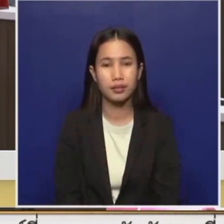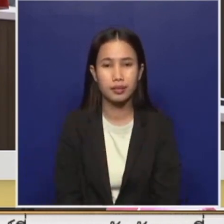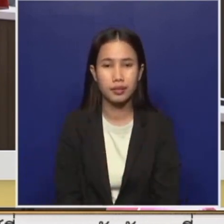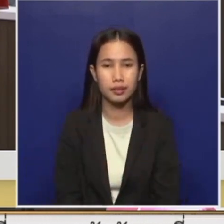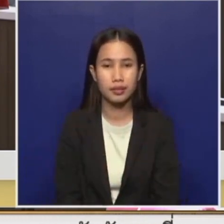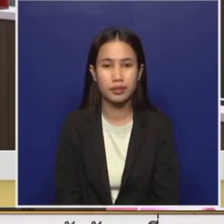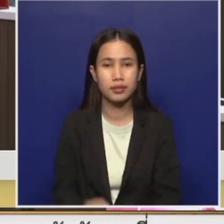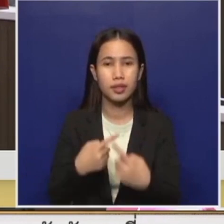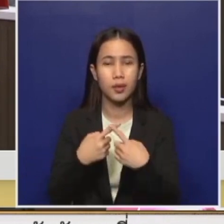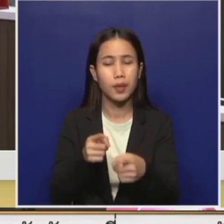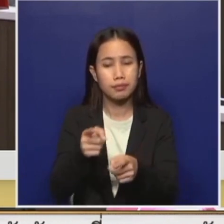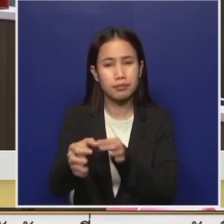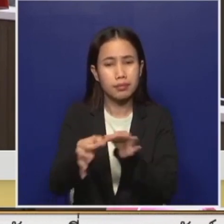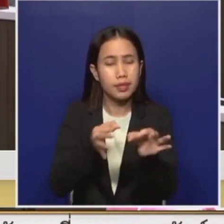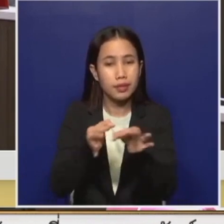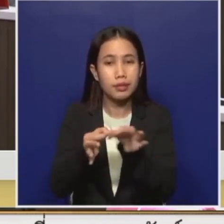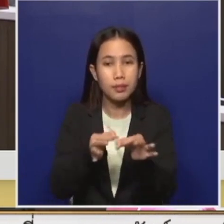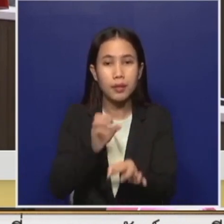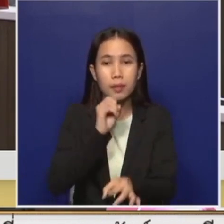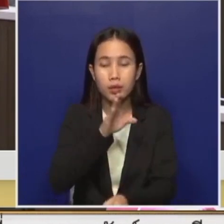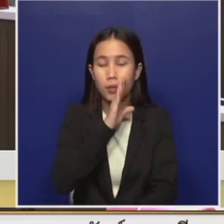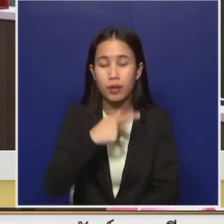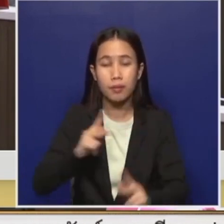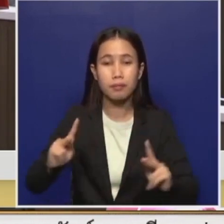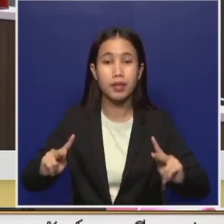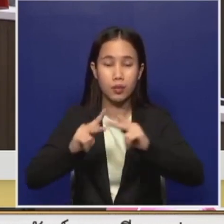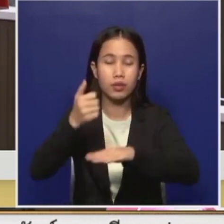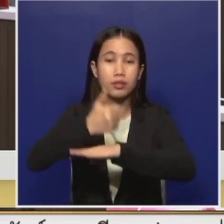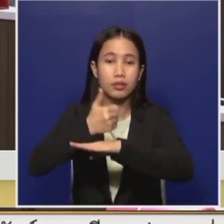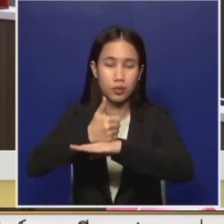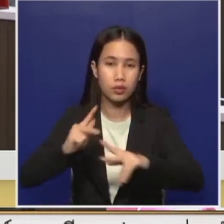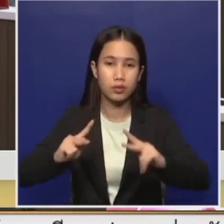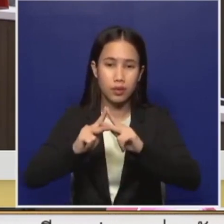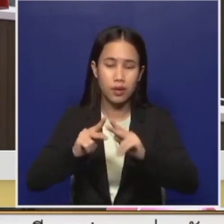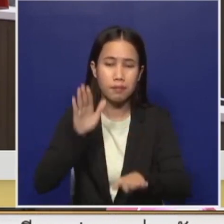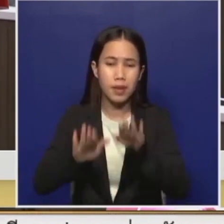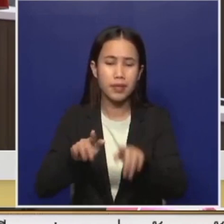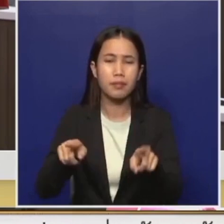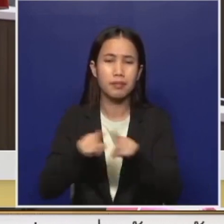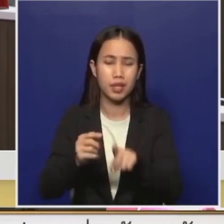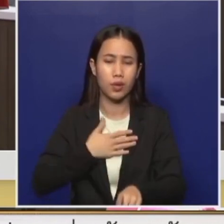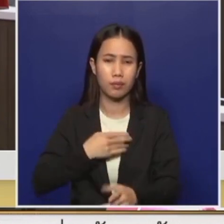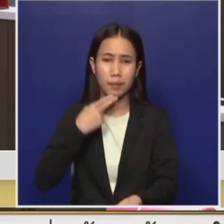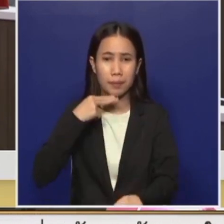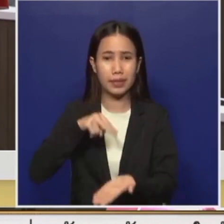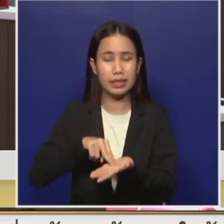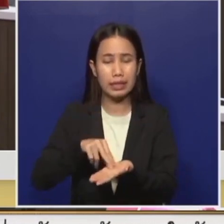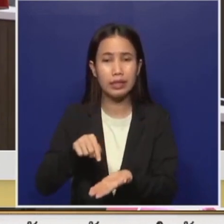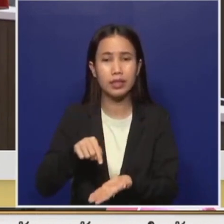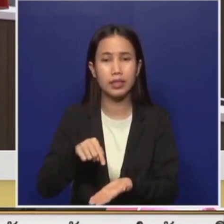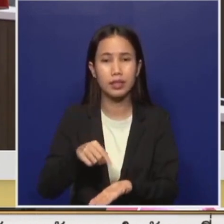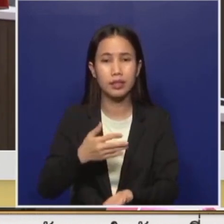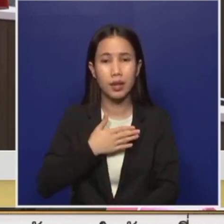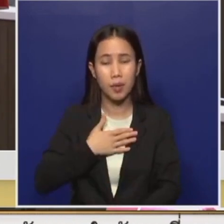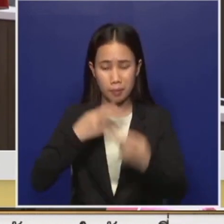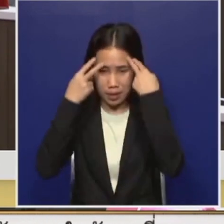ท่านชีแจงมาท่านครับถ้าท่านเป็นรัฐมตรีและเปียบตเองเป็นปรายสนีแ่นั้นถาผมเป็ใยกรำ